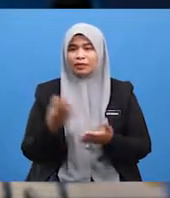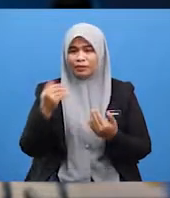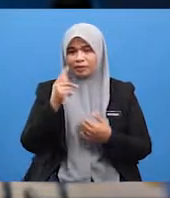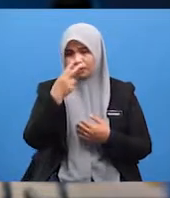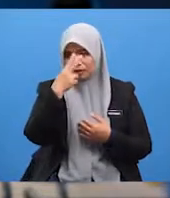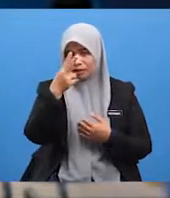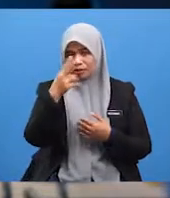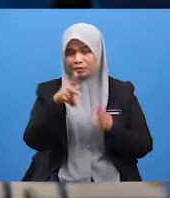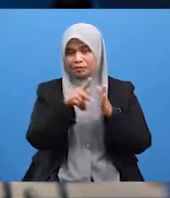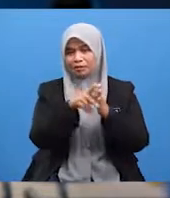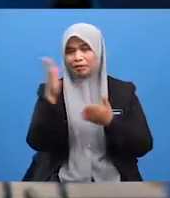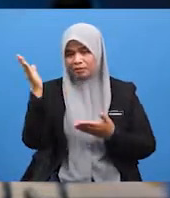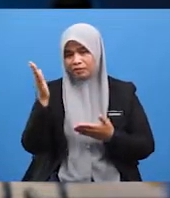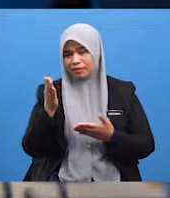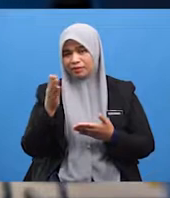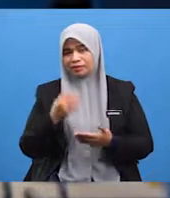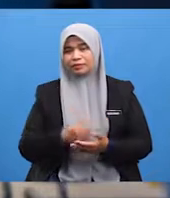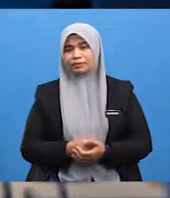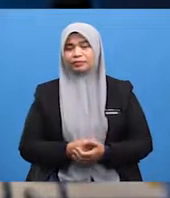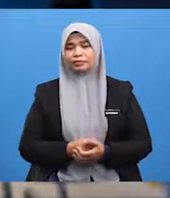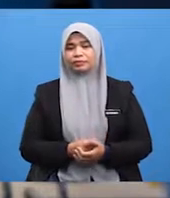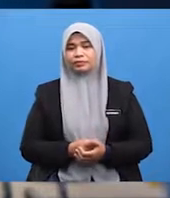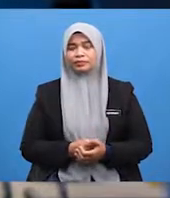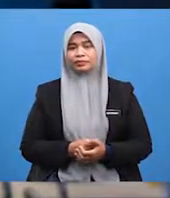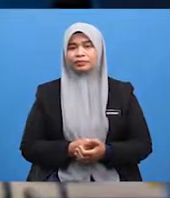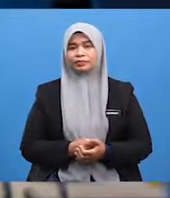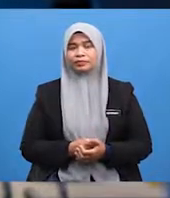Mari kita lihat paparan seterusnya.